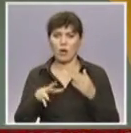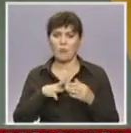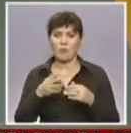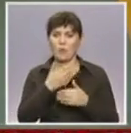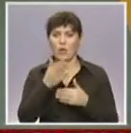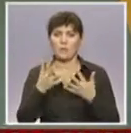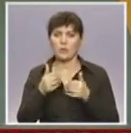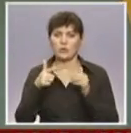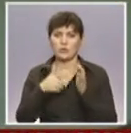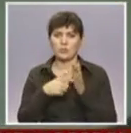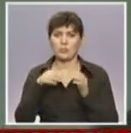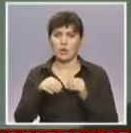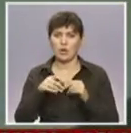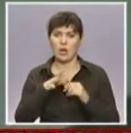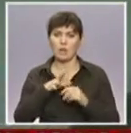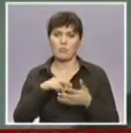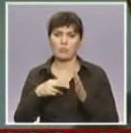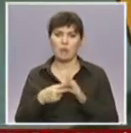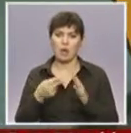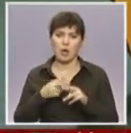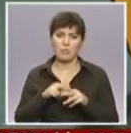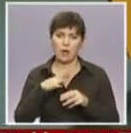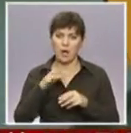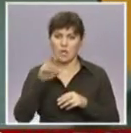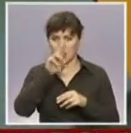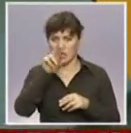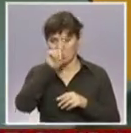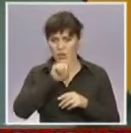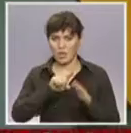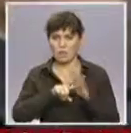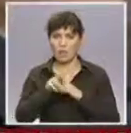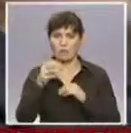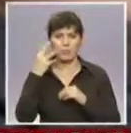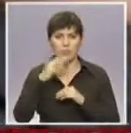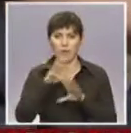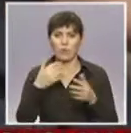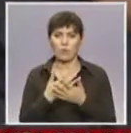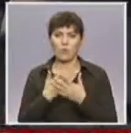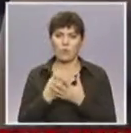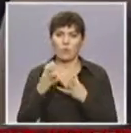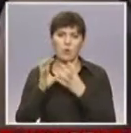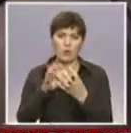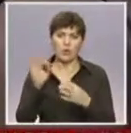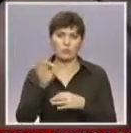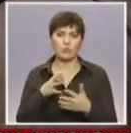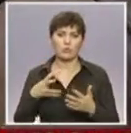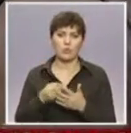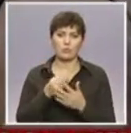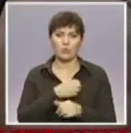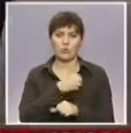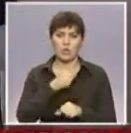санын 700 мыңға жеткізуді жоспарлауда. Айта кетсек, қаңтар айының 11-нен бастап Алматының барлық қоғамдық көлігінде қолма-қол төлем жасау